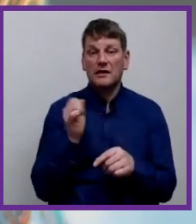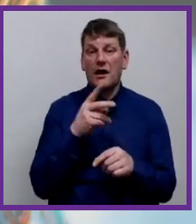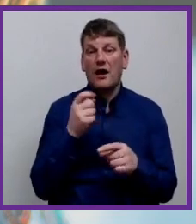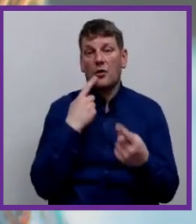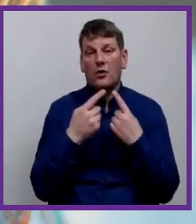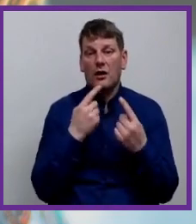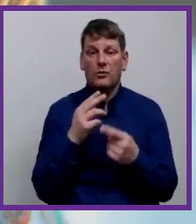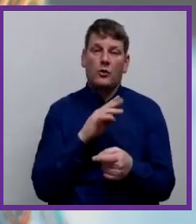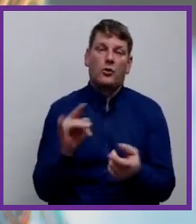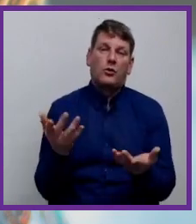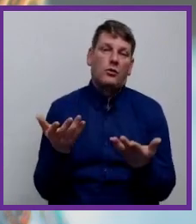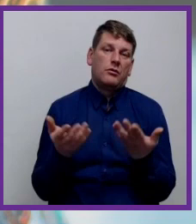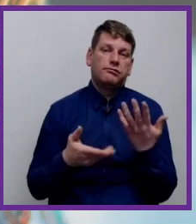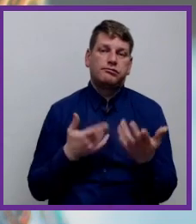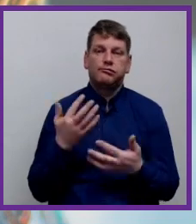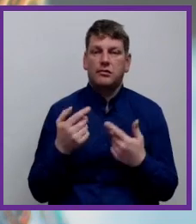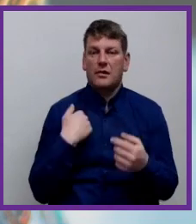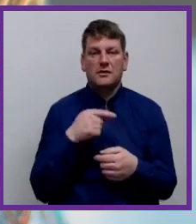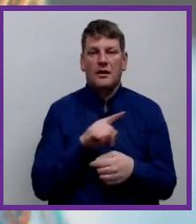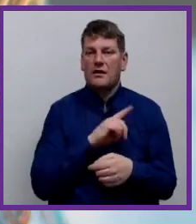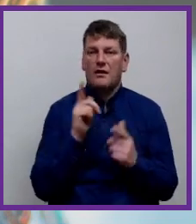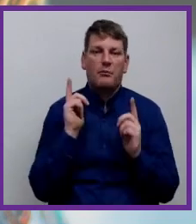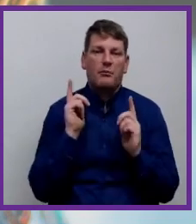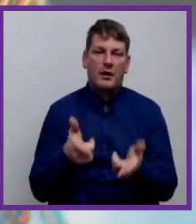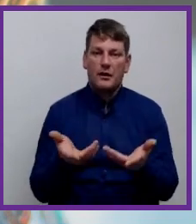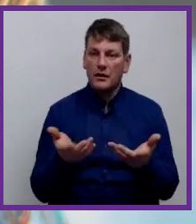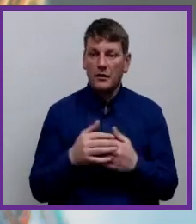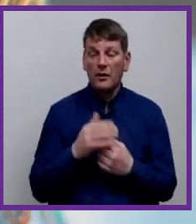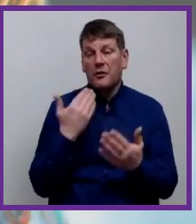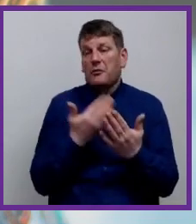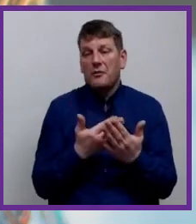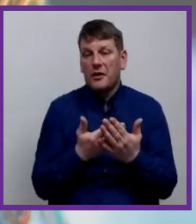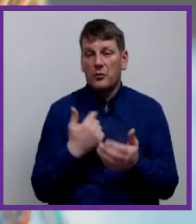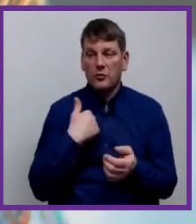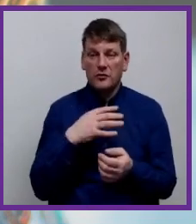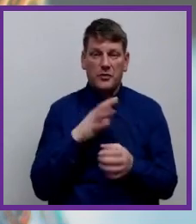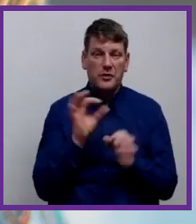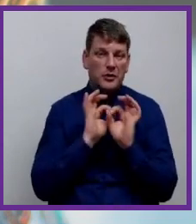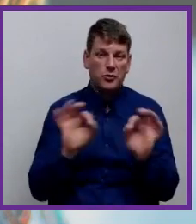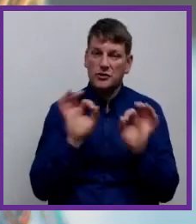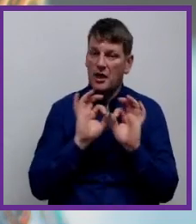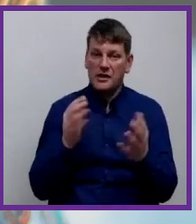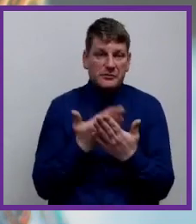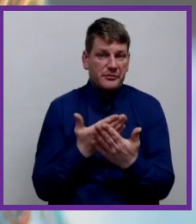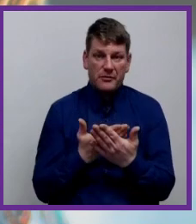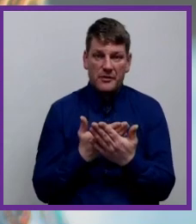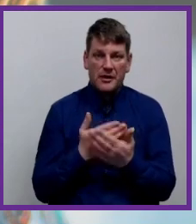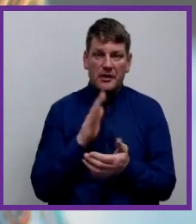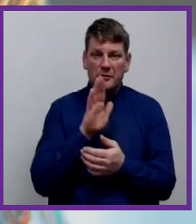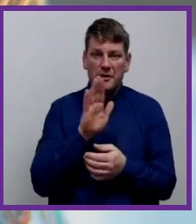Nu, es tā nepiekrītu, jo, piemēram, man tad bija brīnišķīgs skaists piemērs.